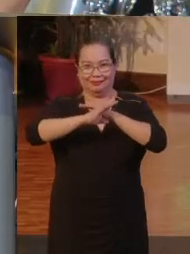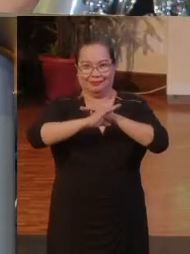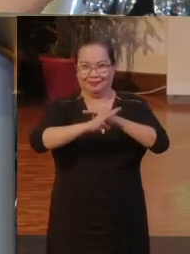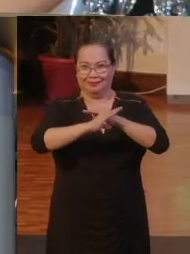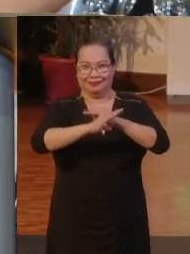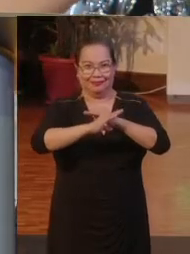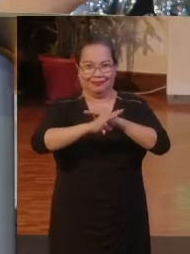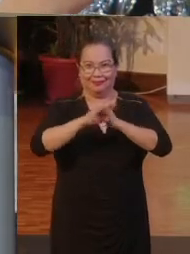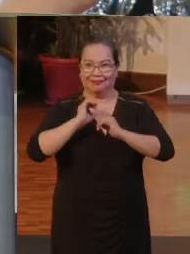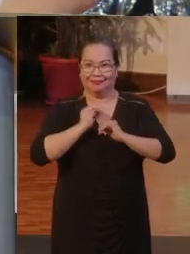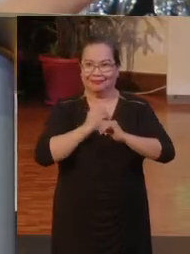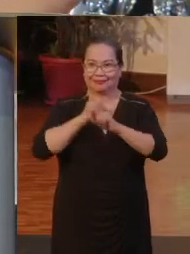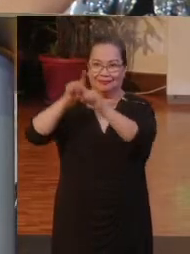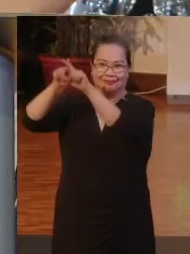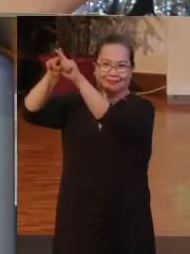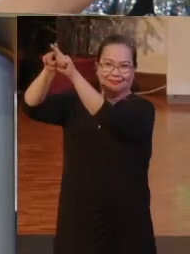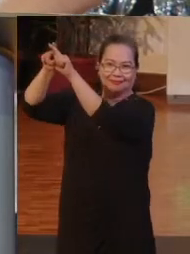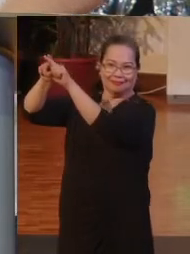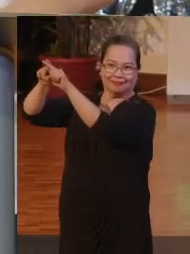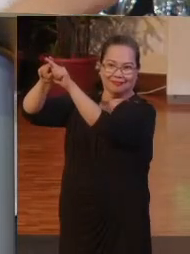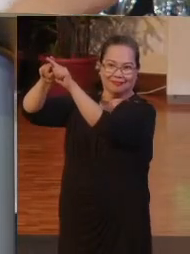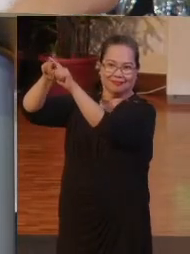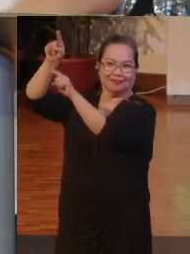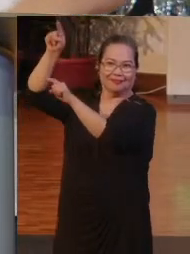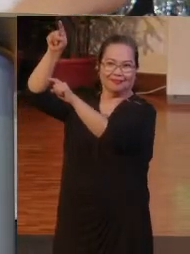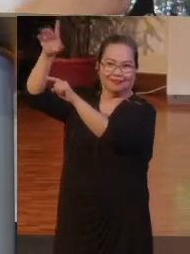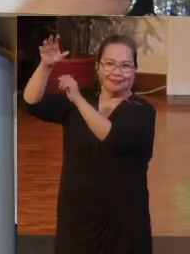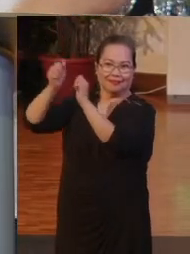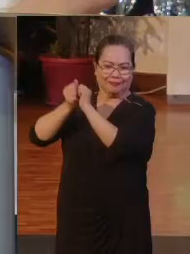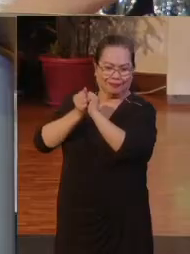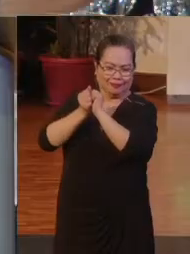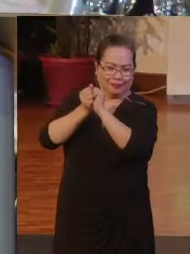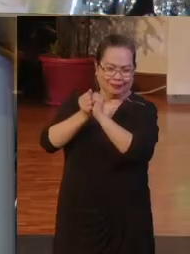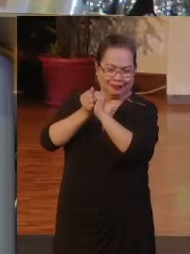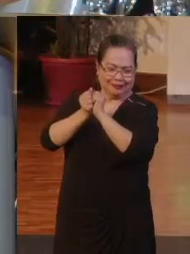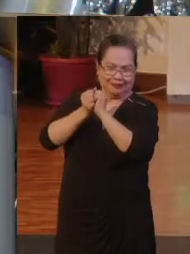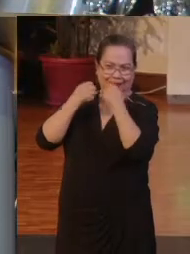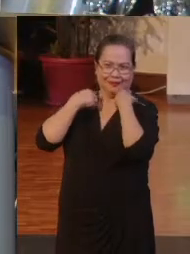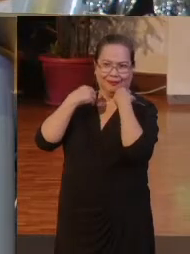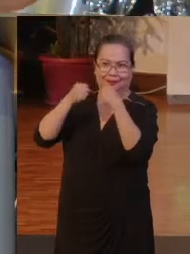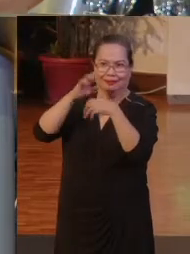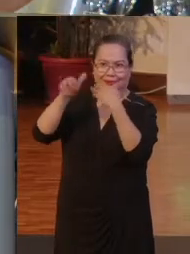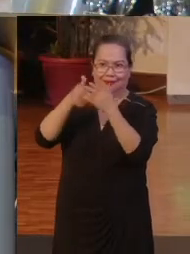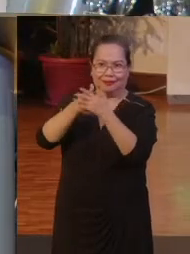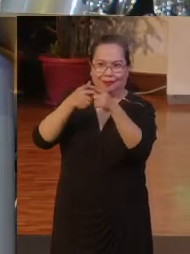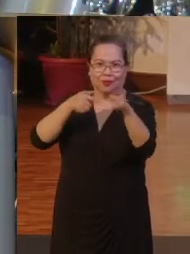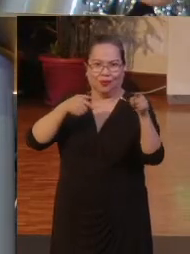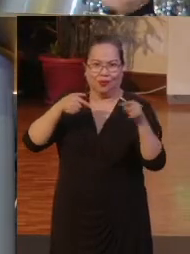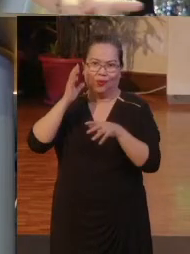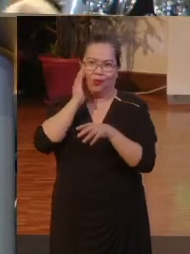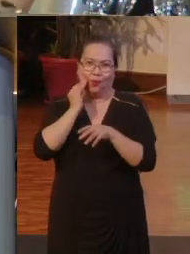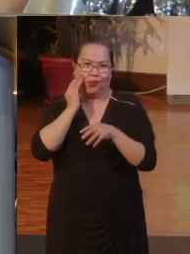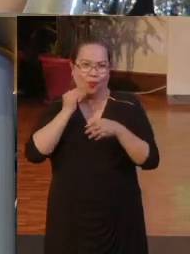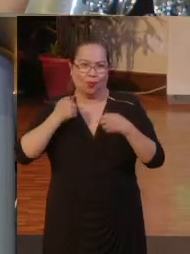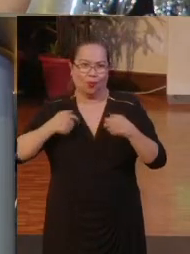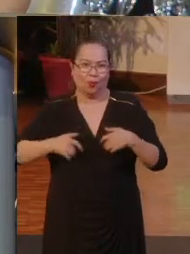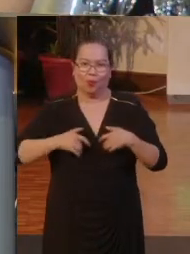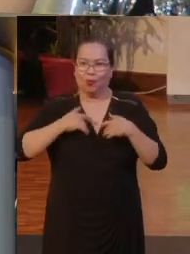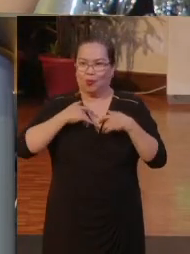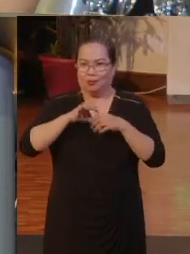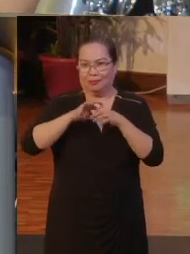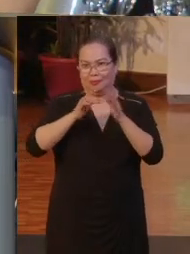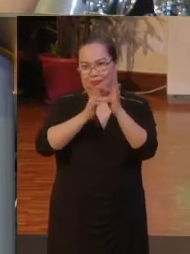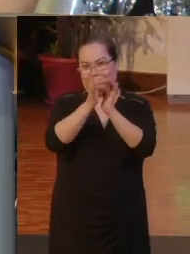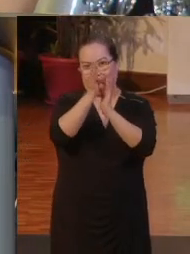ang ating sanggalang, siya ang ating kasama at kalakasan sa ating pakikibaka, sa ating buhay Kristiyano.